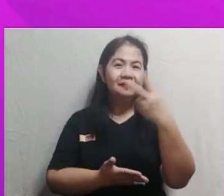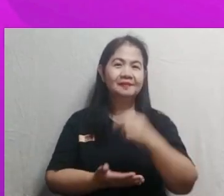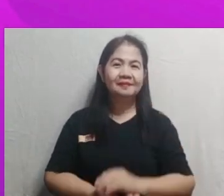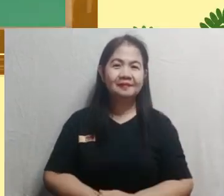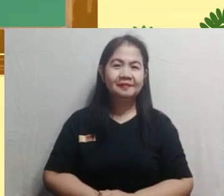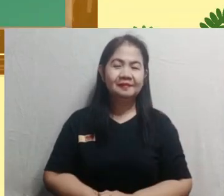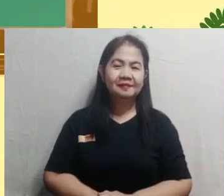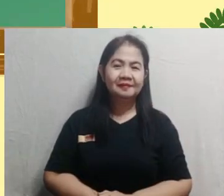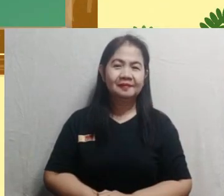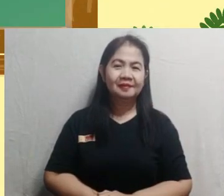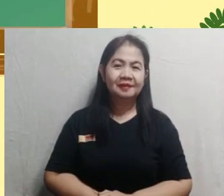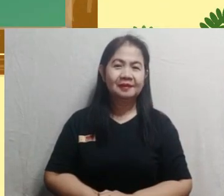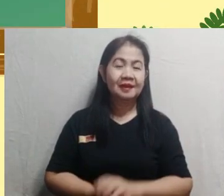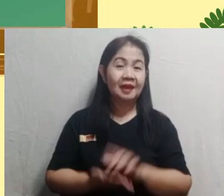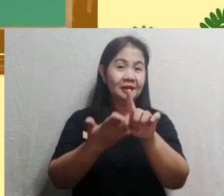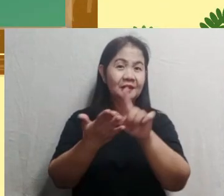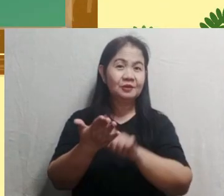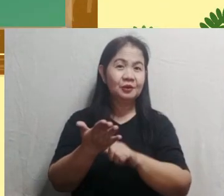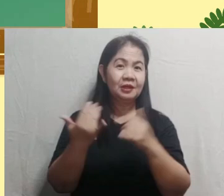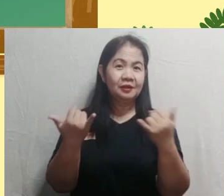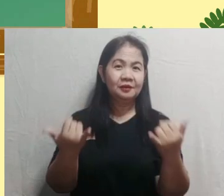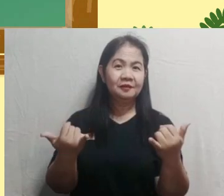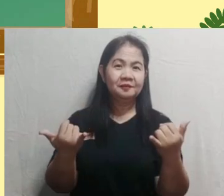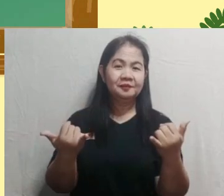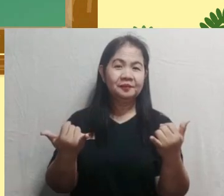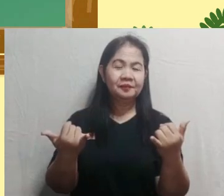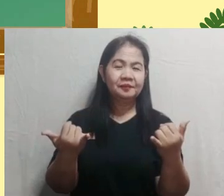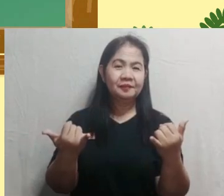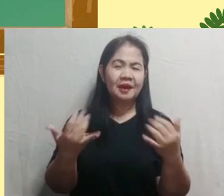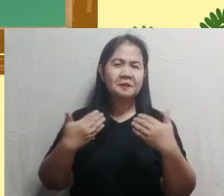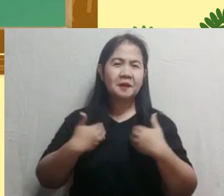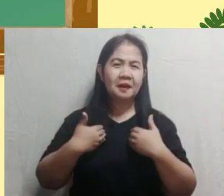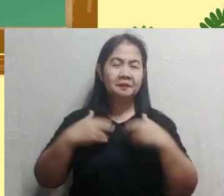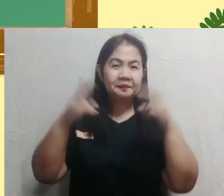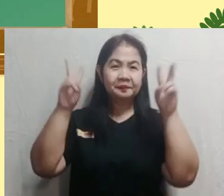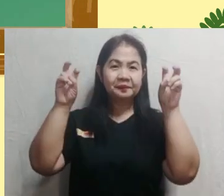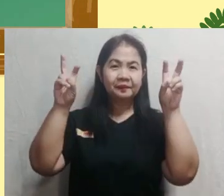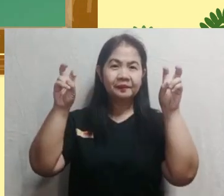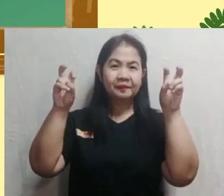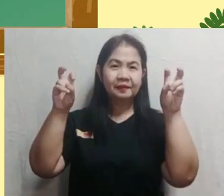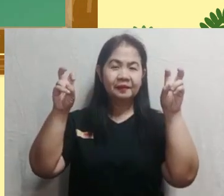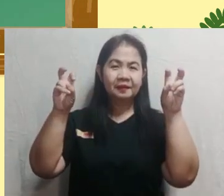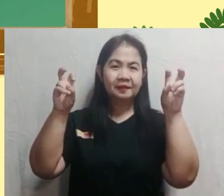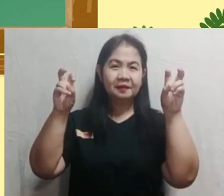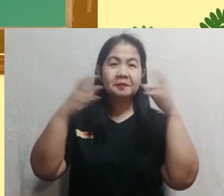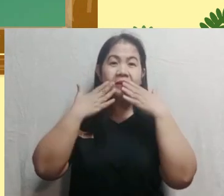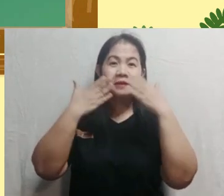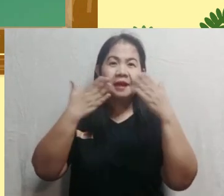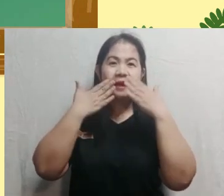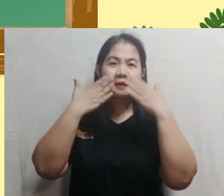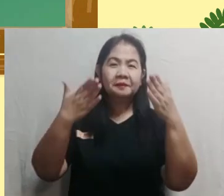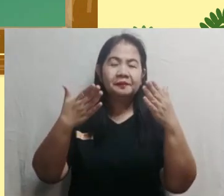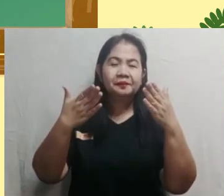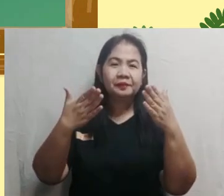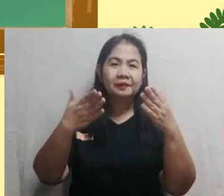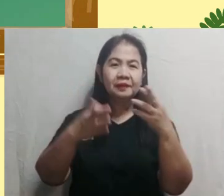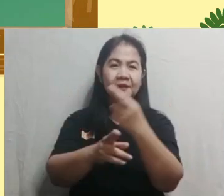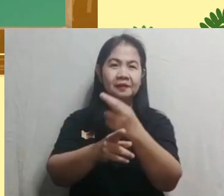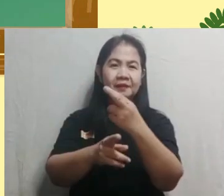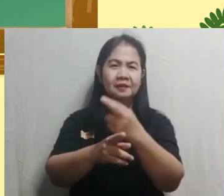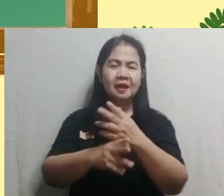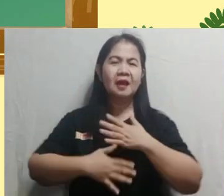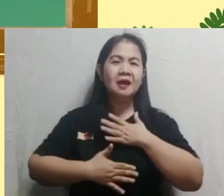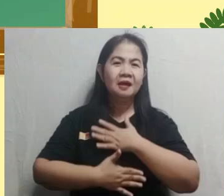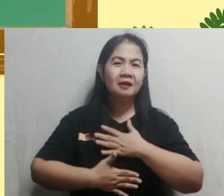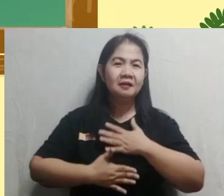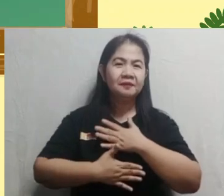baitang. Ang aralin natin ngayon ay may pamagat na pagpapasalamat sa